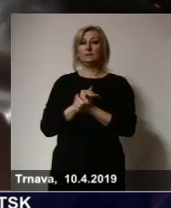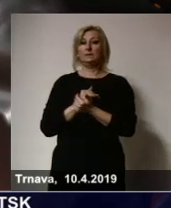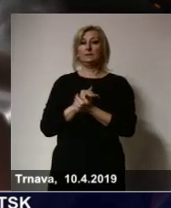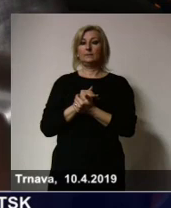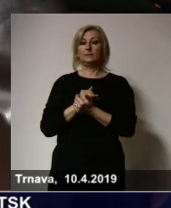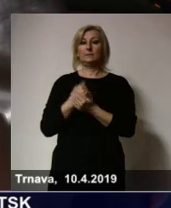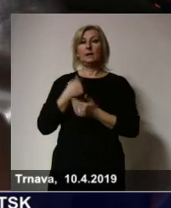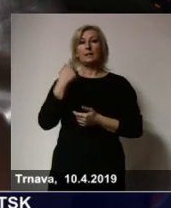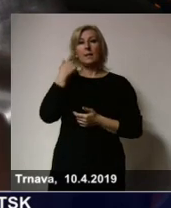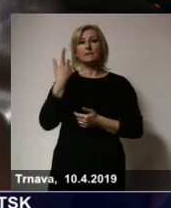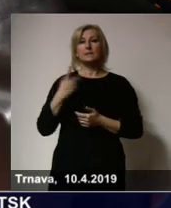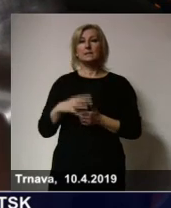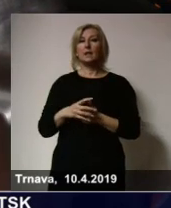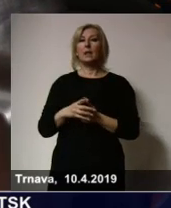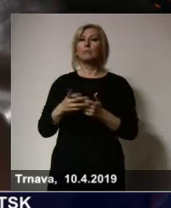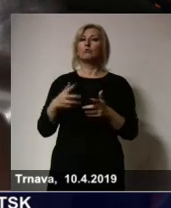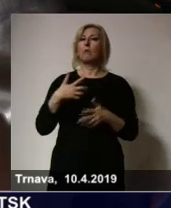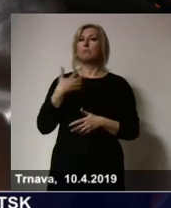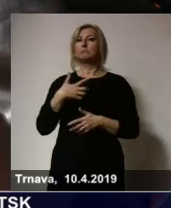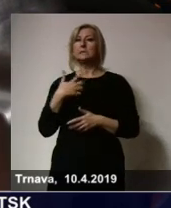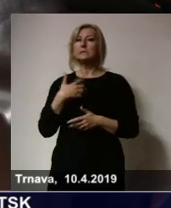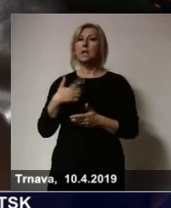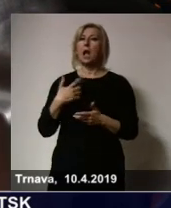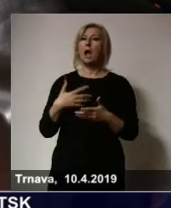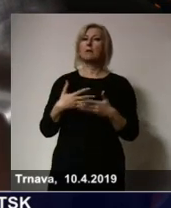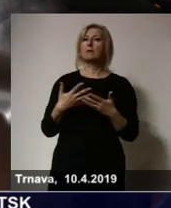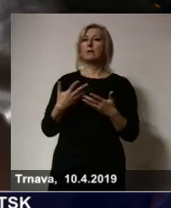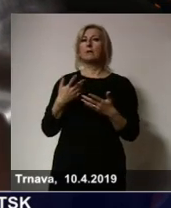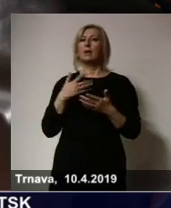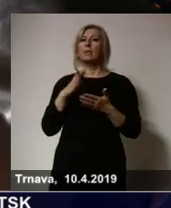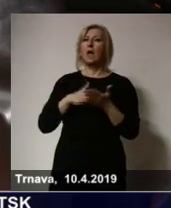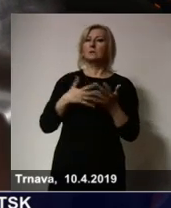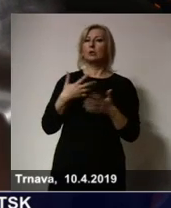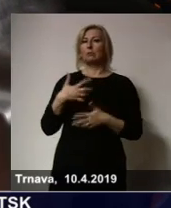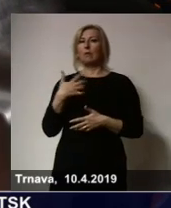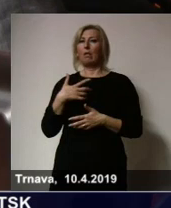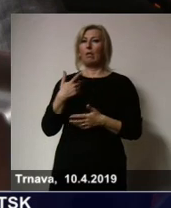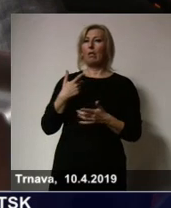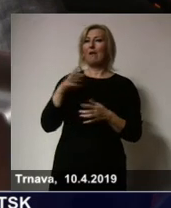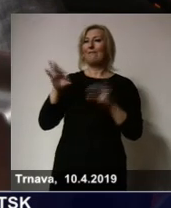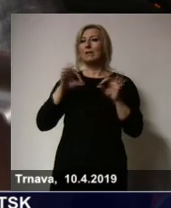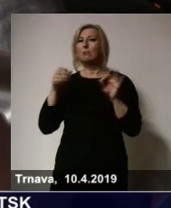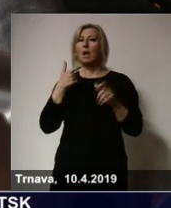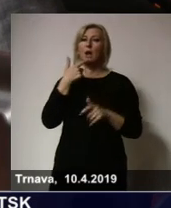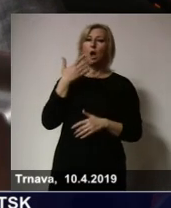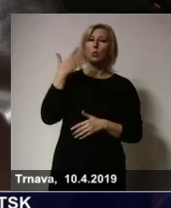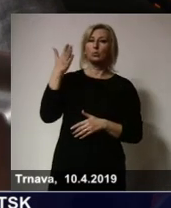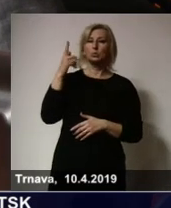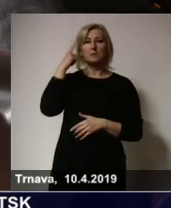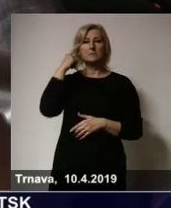alebo ten strach, ktorý bol, že by sme nejakým spôsobom mali ambíciu